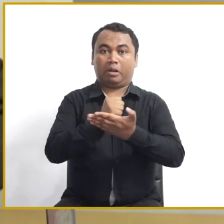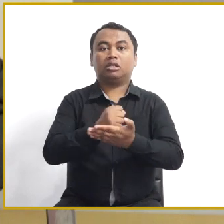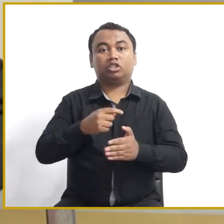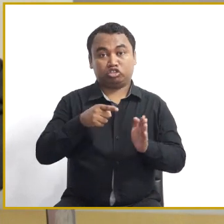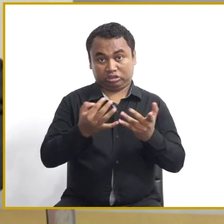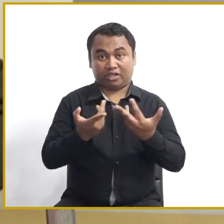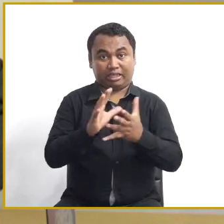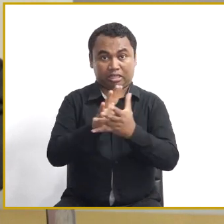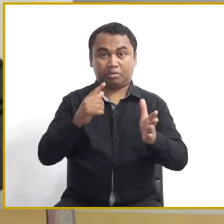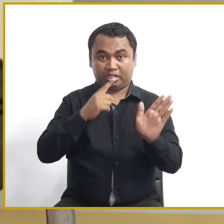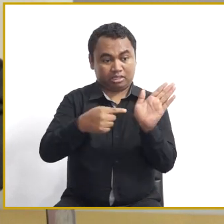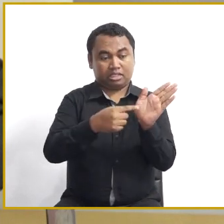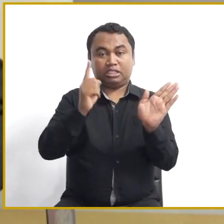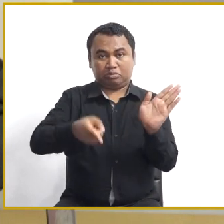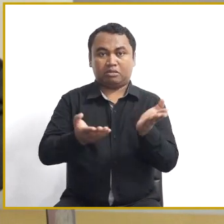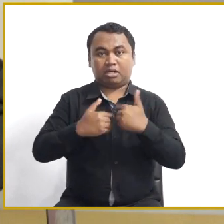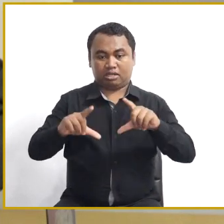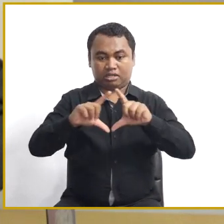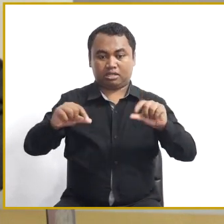daholo malagasy ray manontolo.